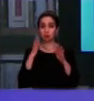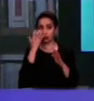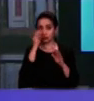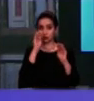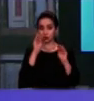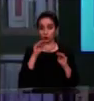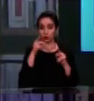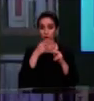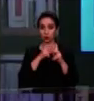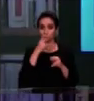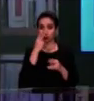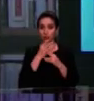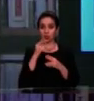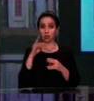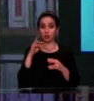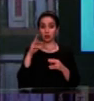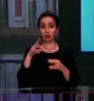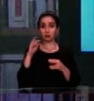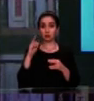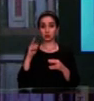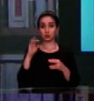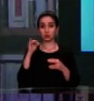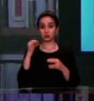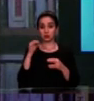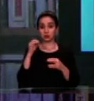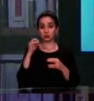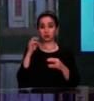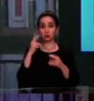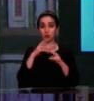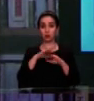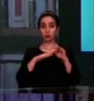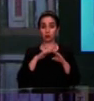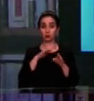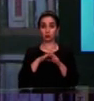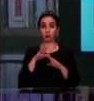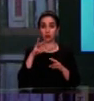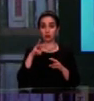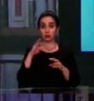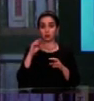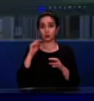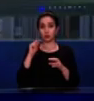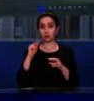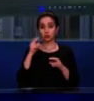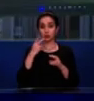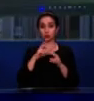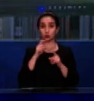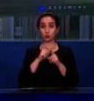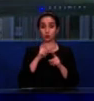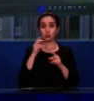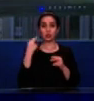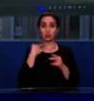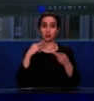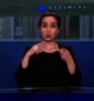ko'rsatmasi bu demak, image juftmasidagi orqali amalga oshiriladi. Image so'zi ingliz tilidan tarjima